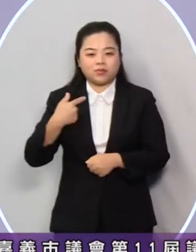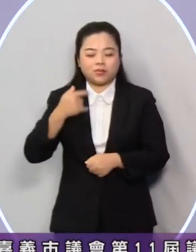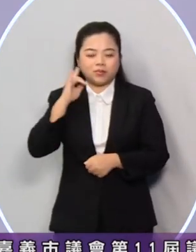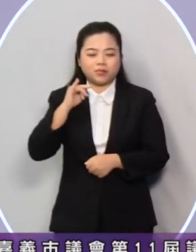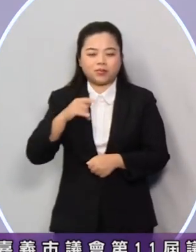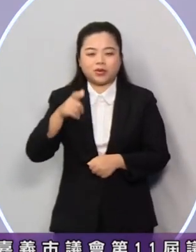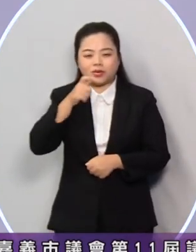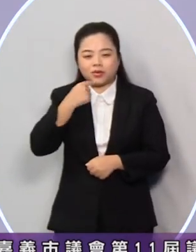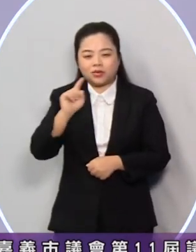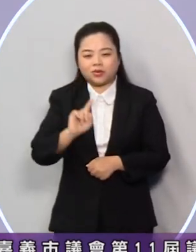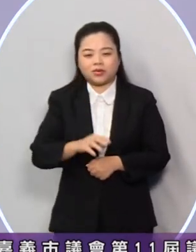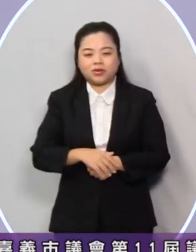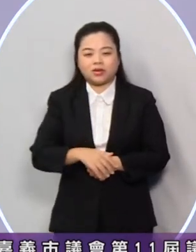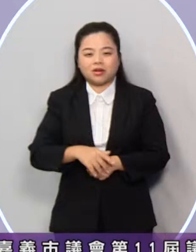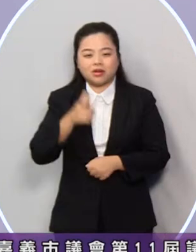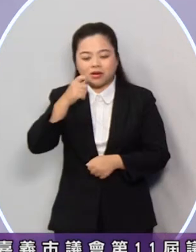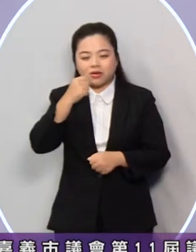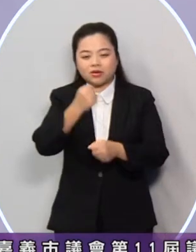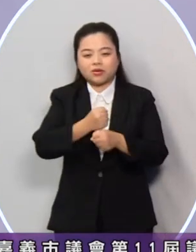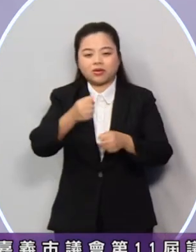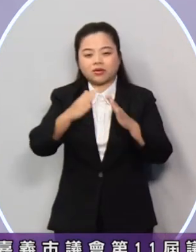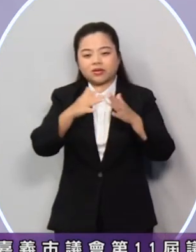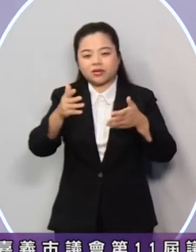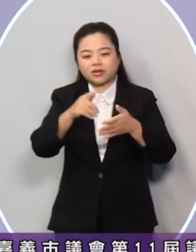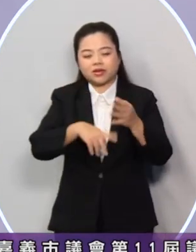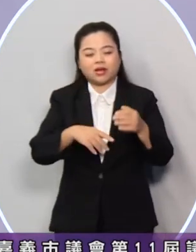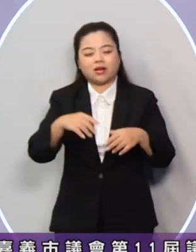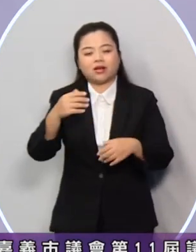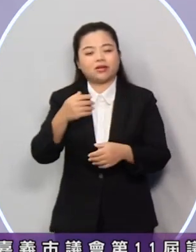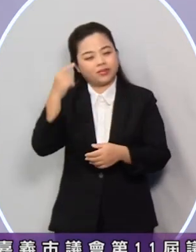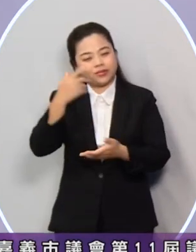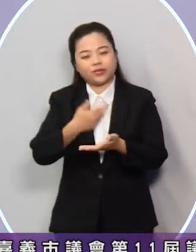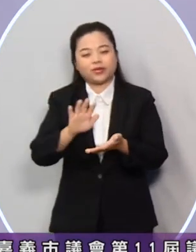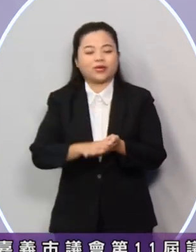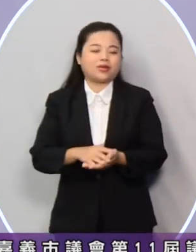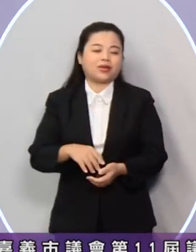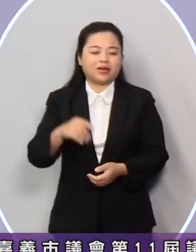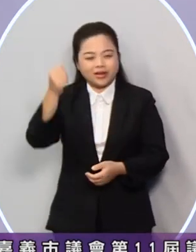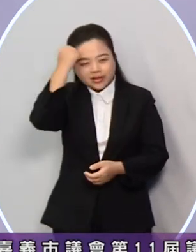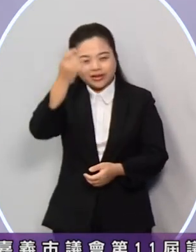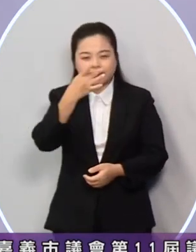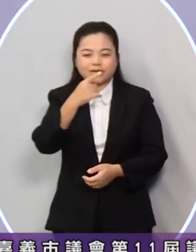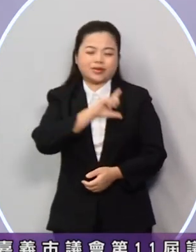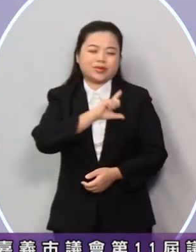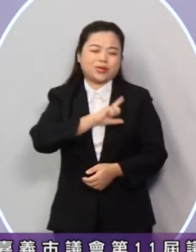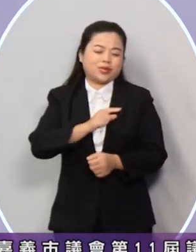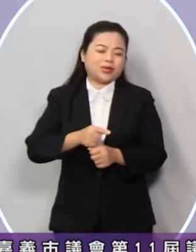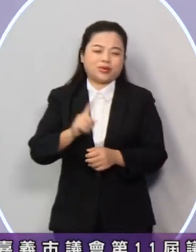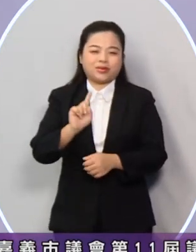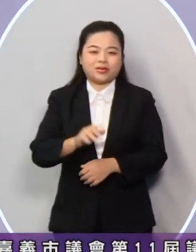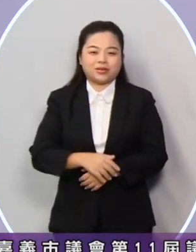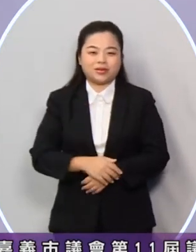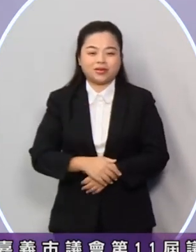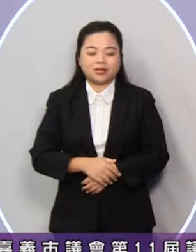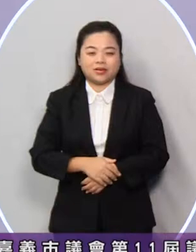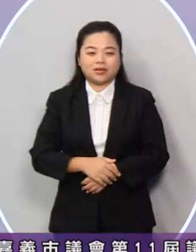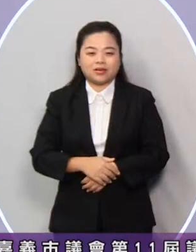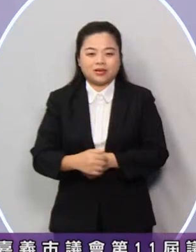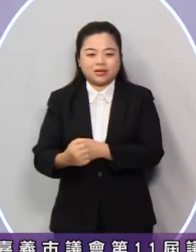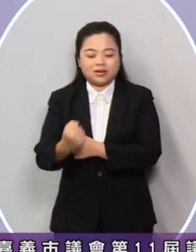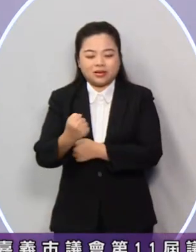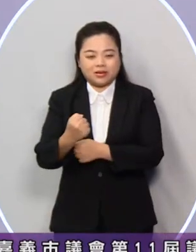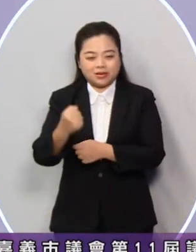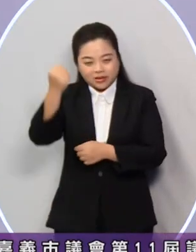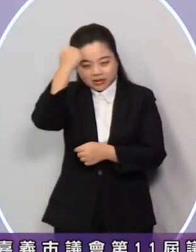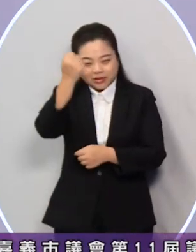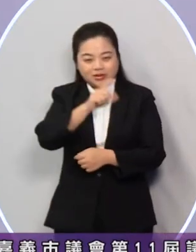么叫我，想要开口叫我去做家事，想想还是算了，因为她也记不起来我现在全名，与其努力记起女儿